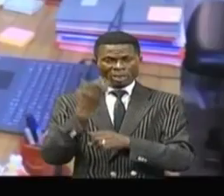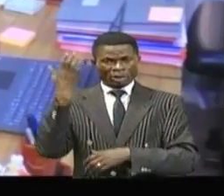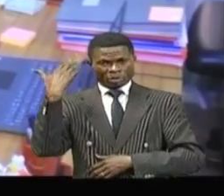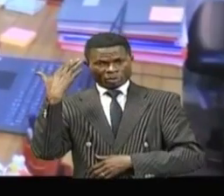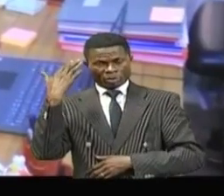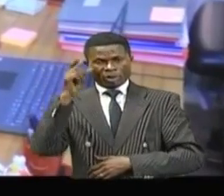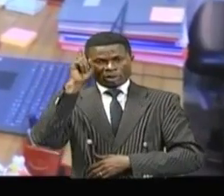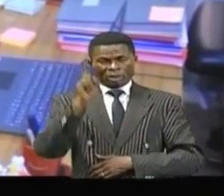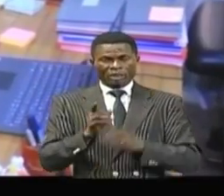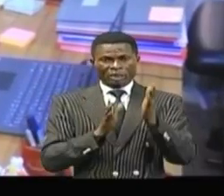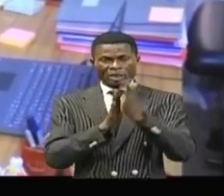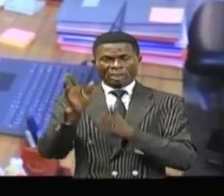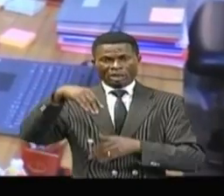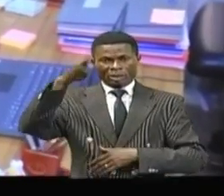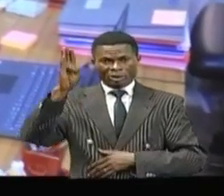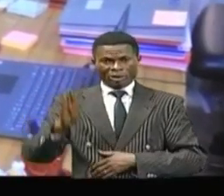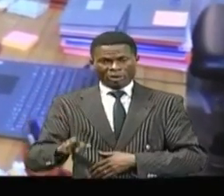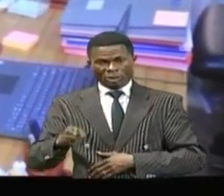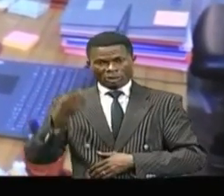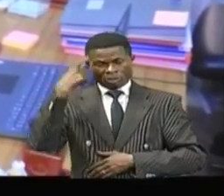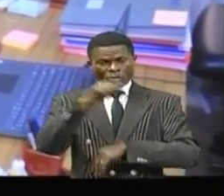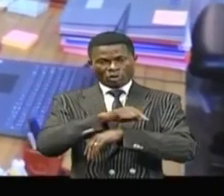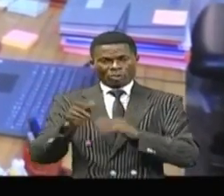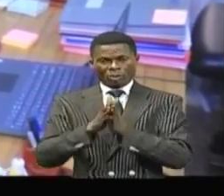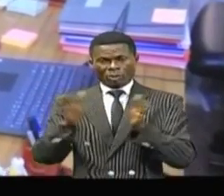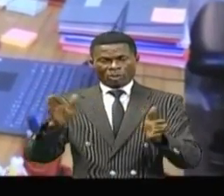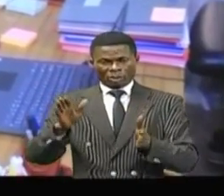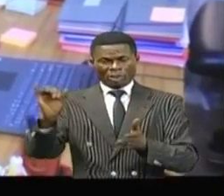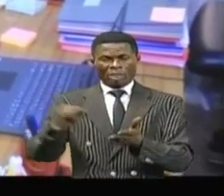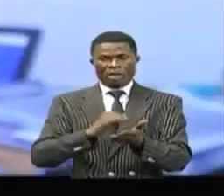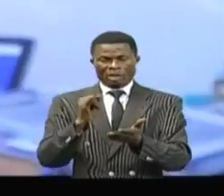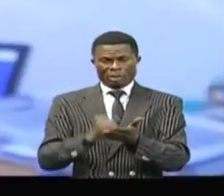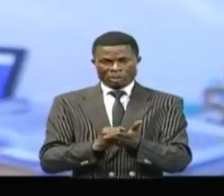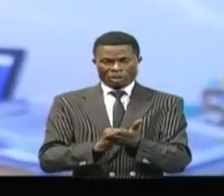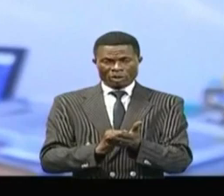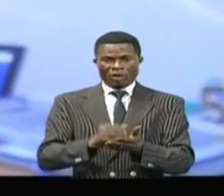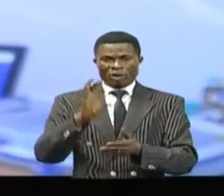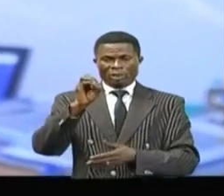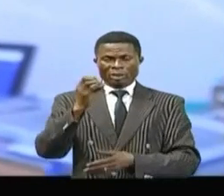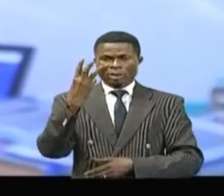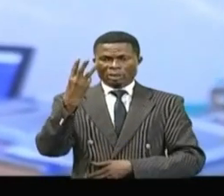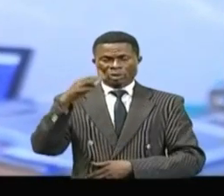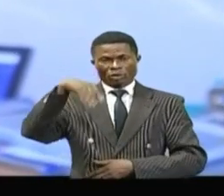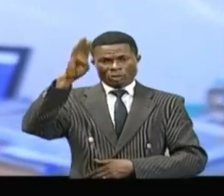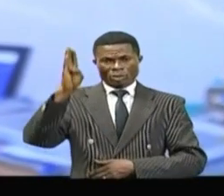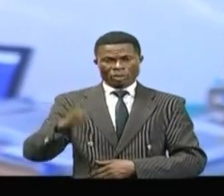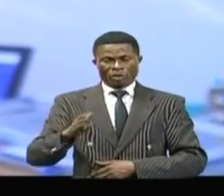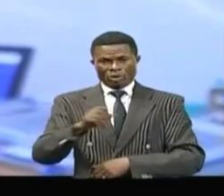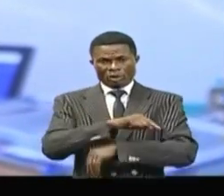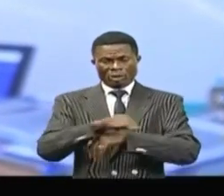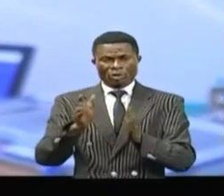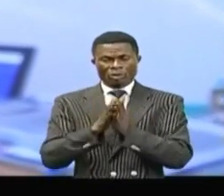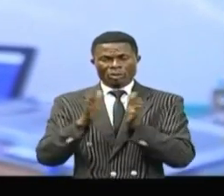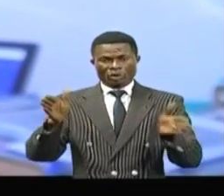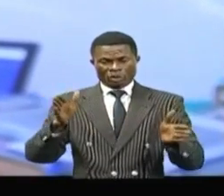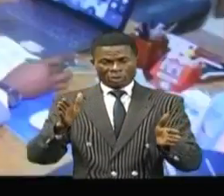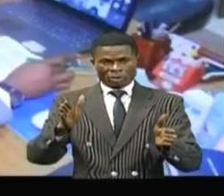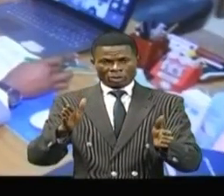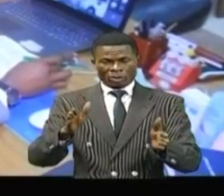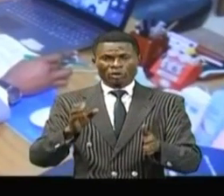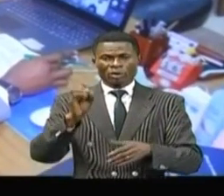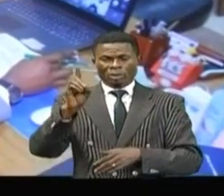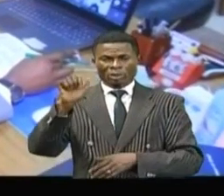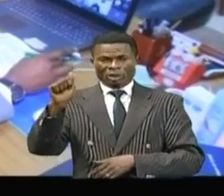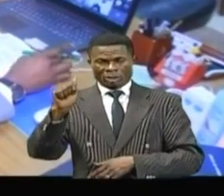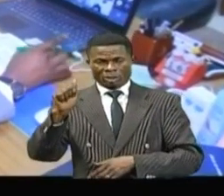de 115% pour la Direction générale des impôts, 53% pour la Direction générale des douanes et